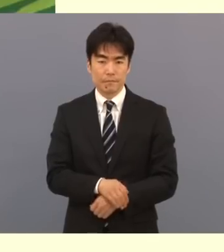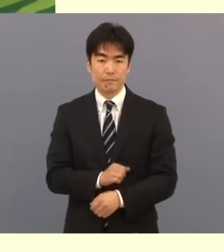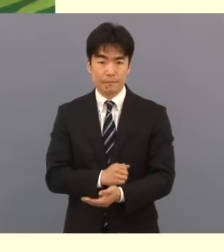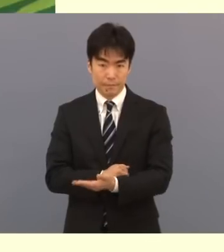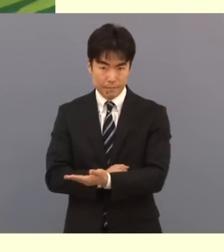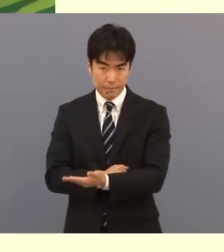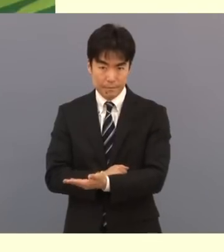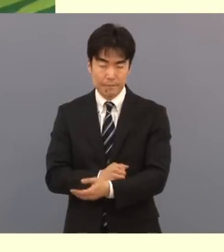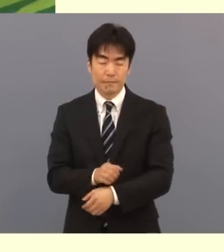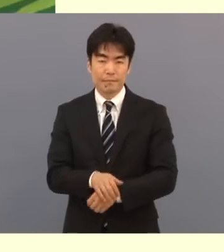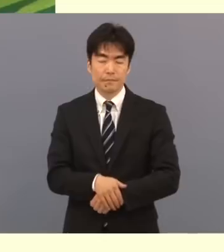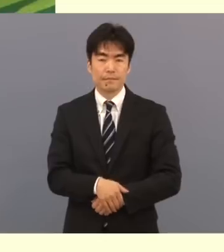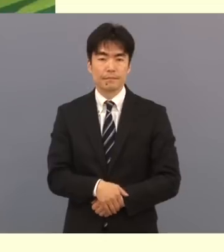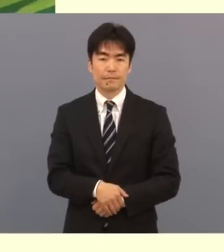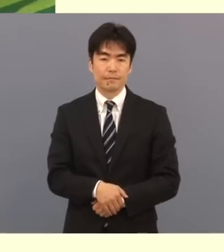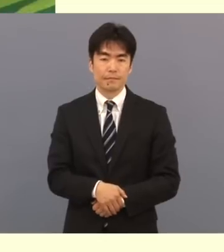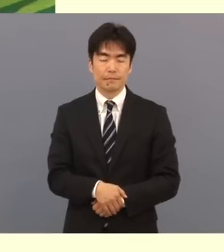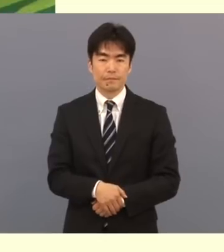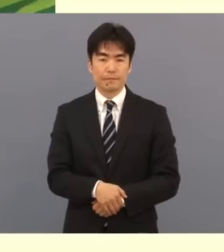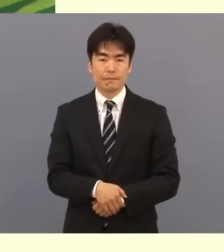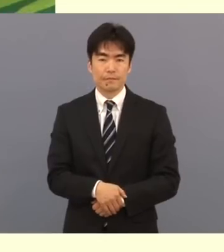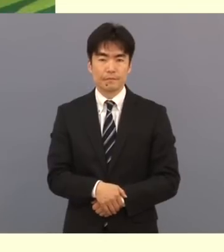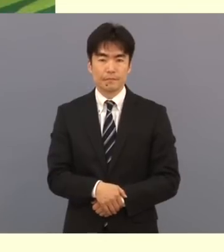越谷いちごの森、